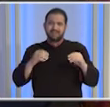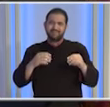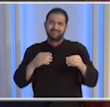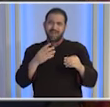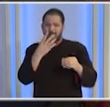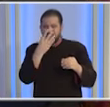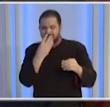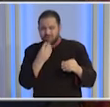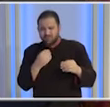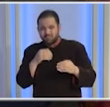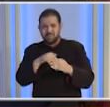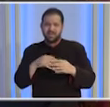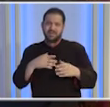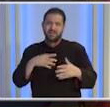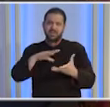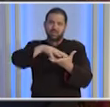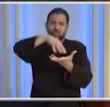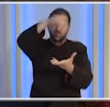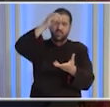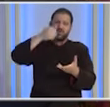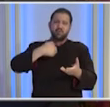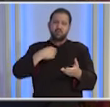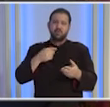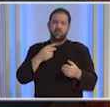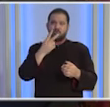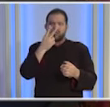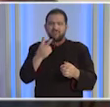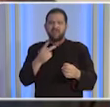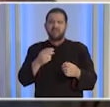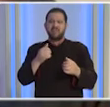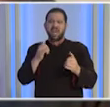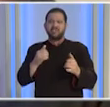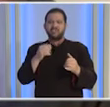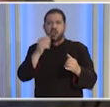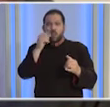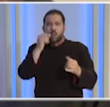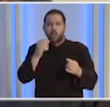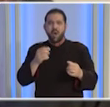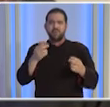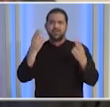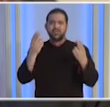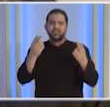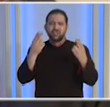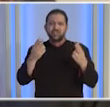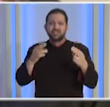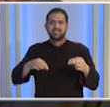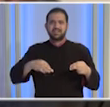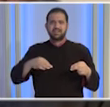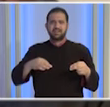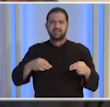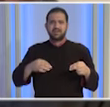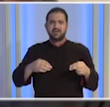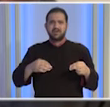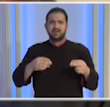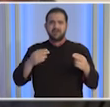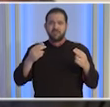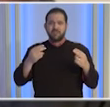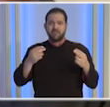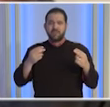și credincios, care a dăinuit peste veacuri în față la toate hoardele barbare și a rezistat. Și avem plămădeala